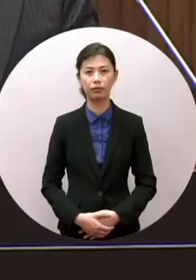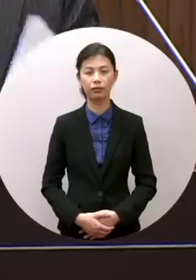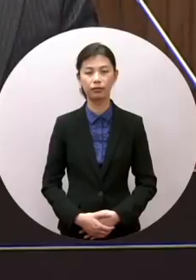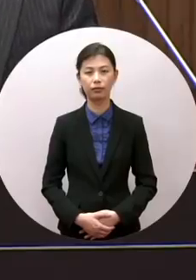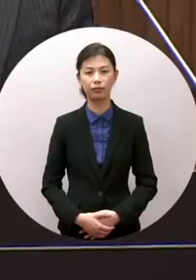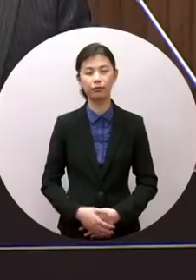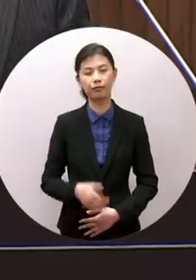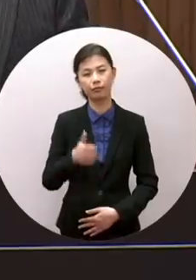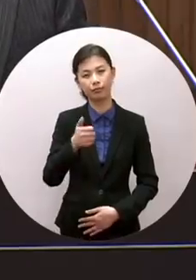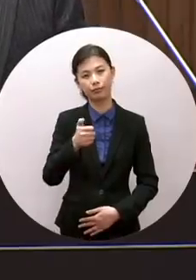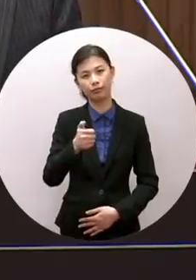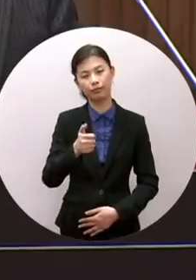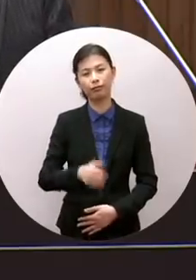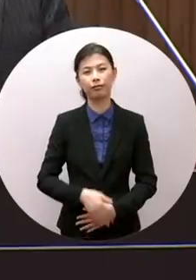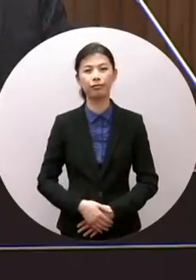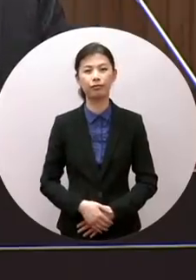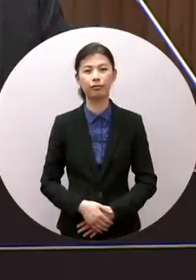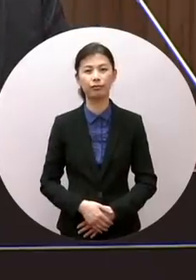好，谢谢。